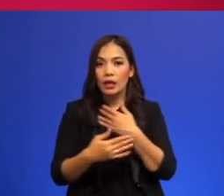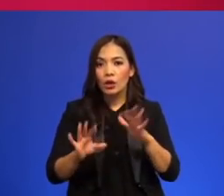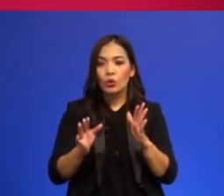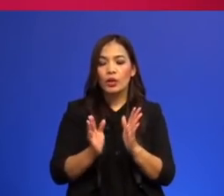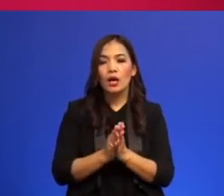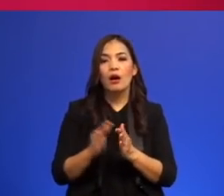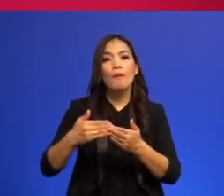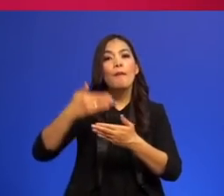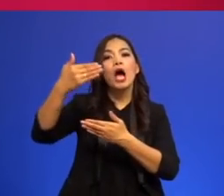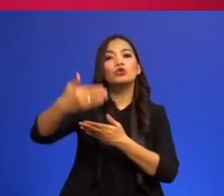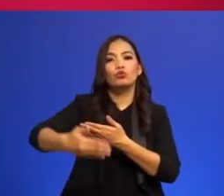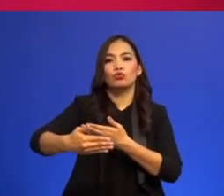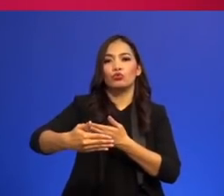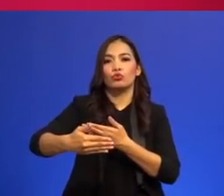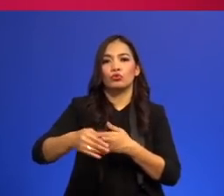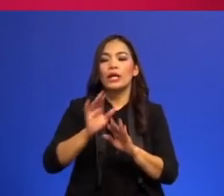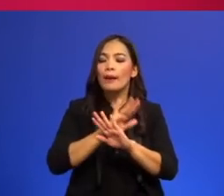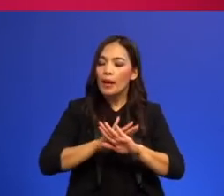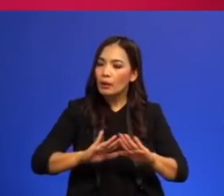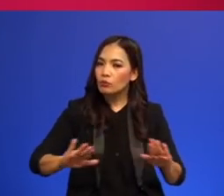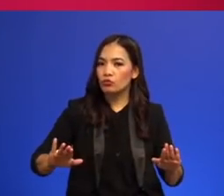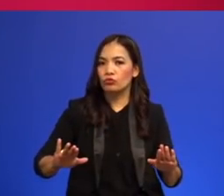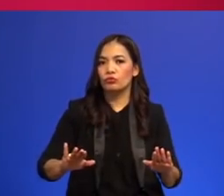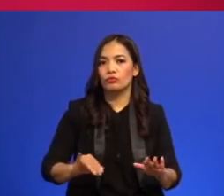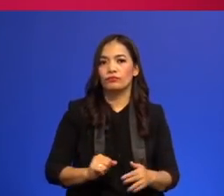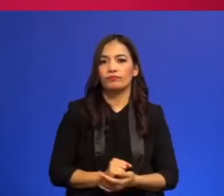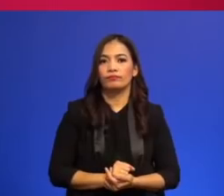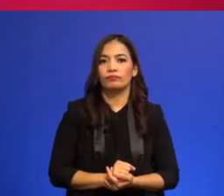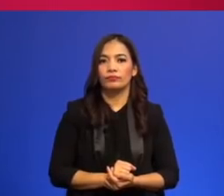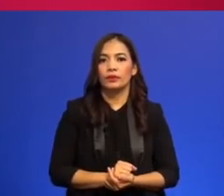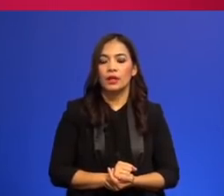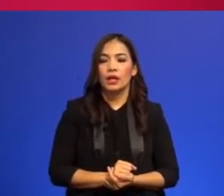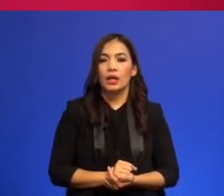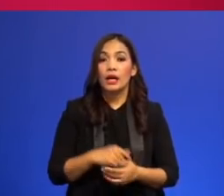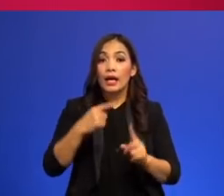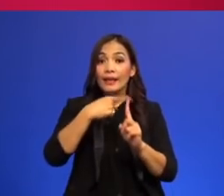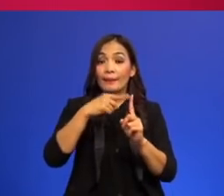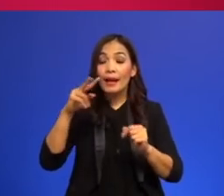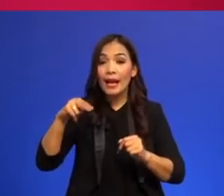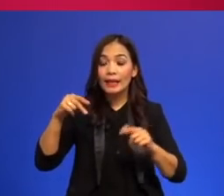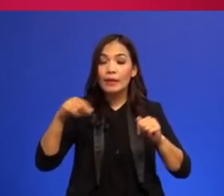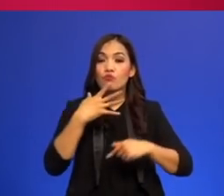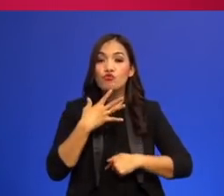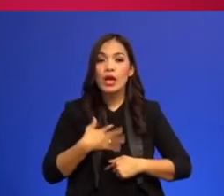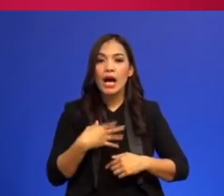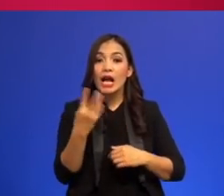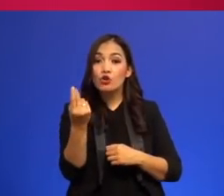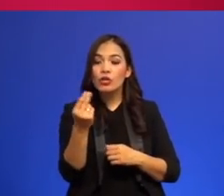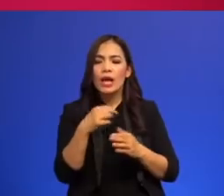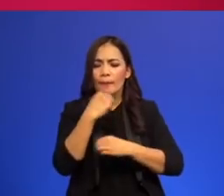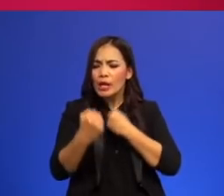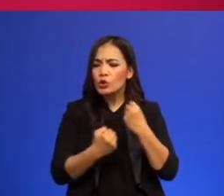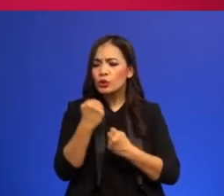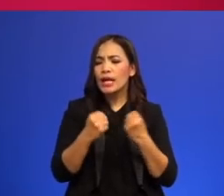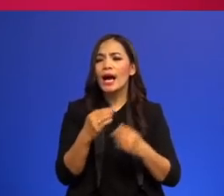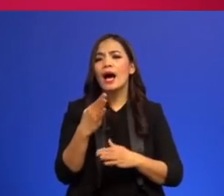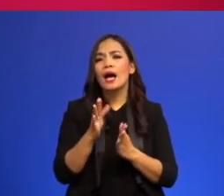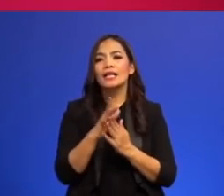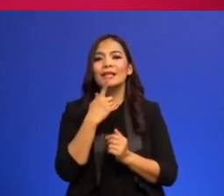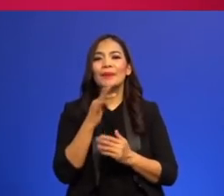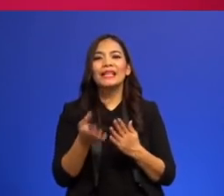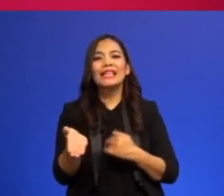lebih maju atau lebih makmur begitu. Nah, selagi kita masih punya uang harus berusaha hidup dalam